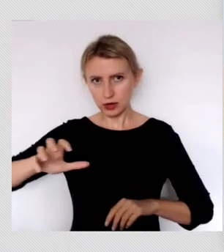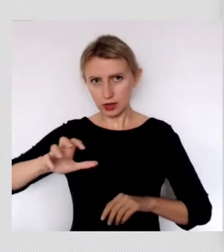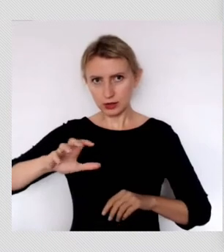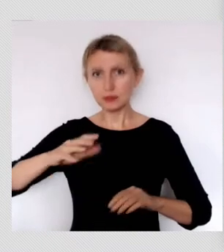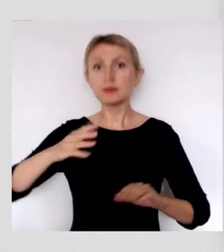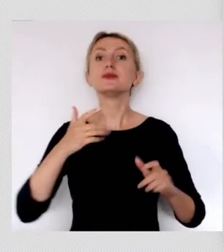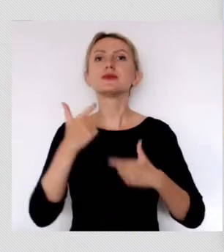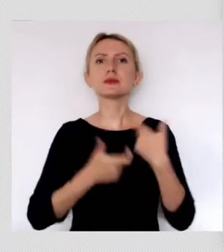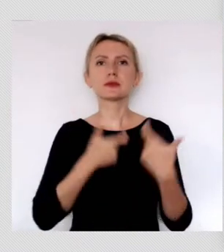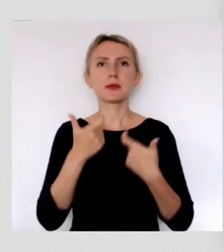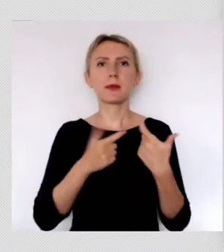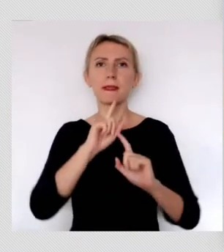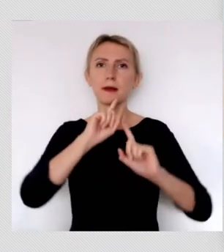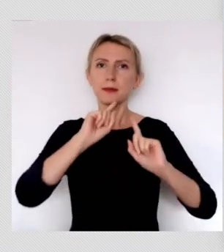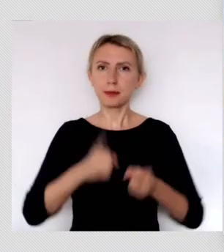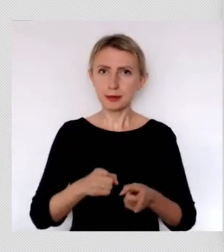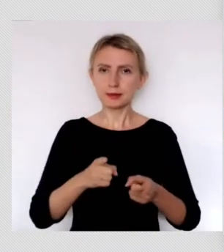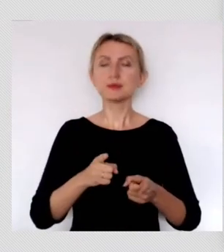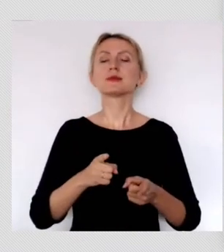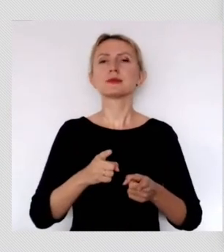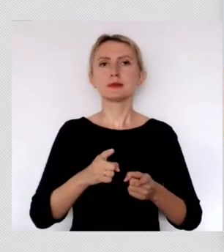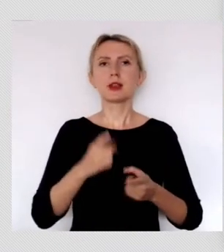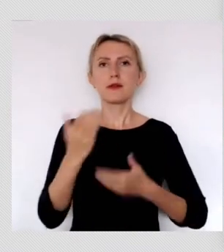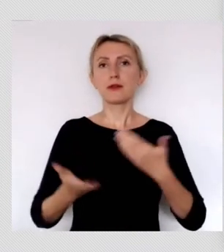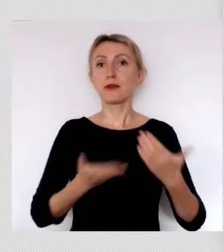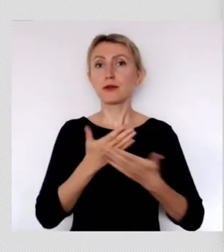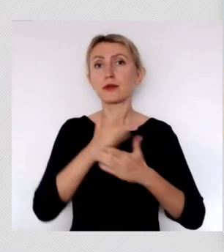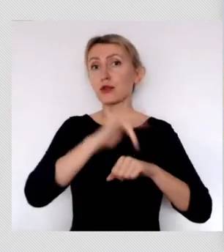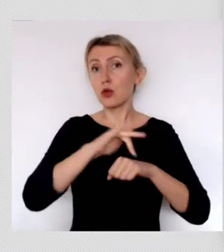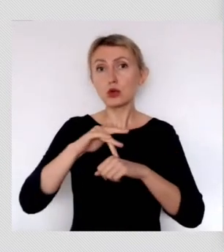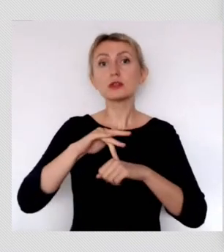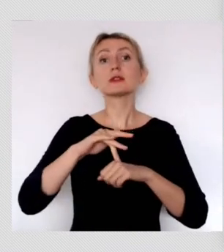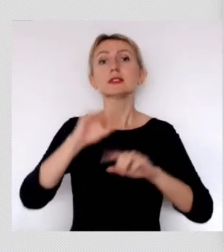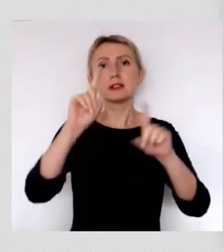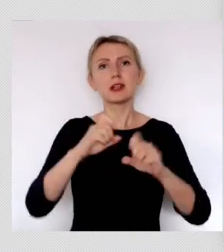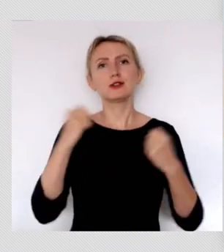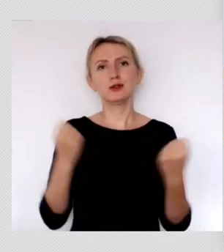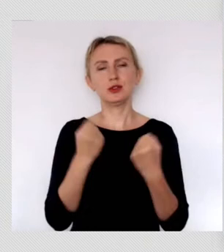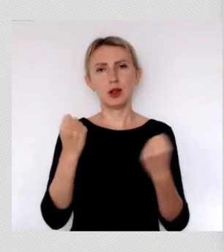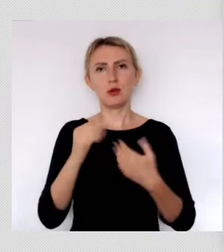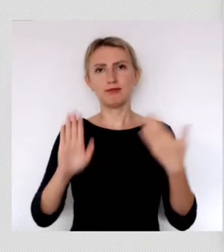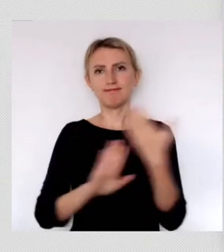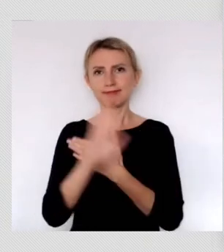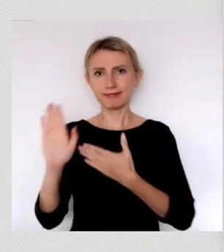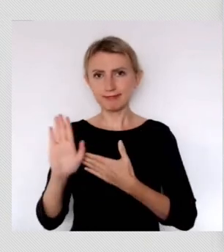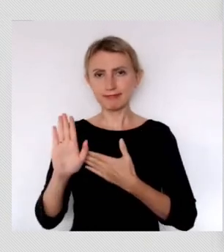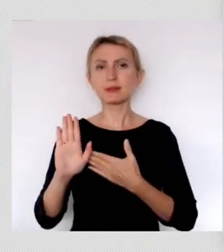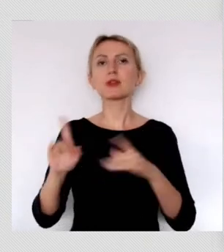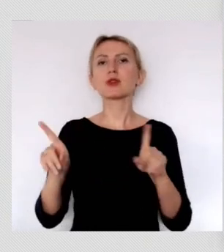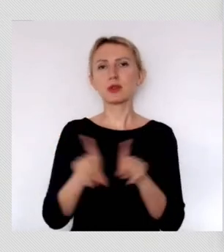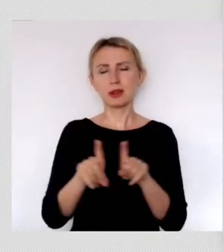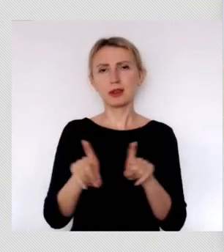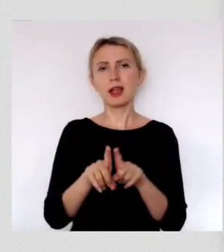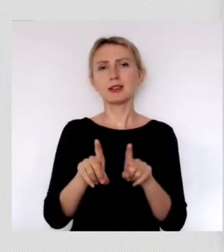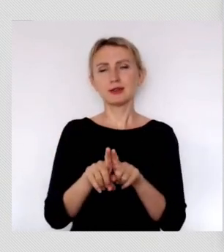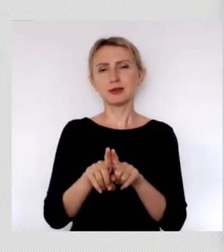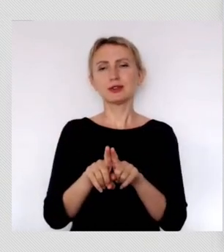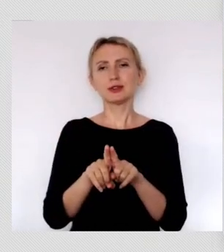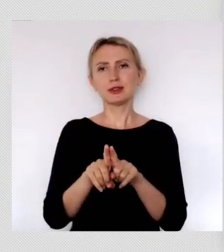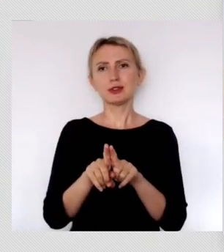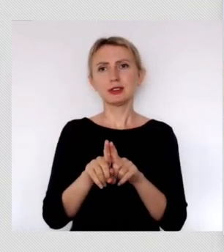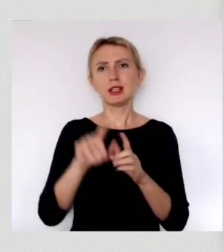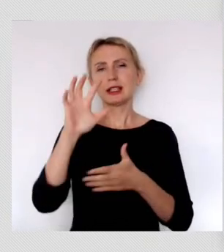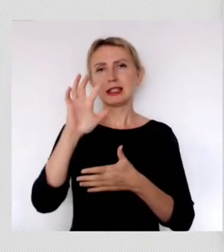sformułować rekomendacje, sformułować wnioski i rozpocząć działania rzecznicze. O tym też jest w